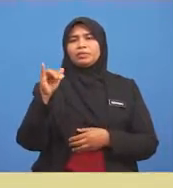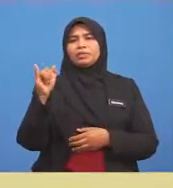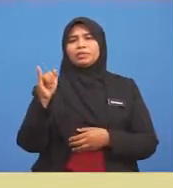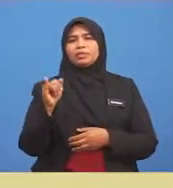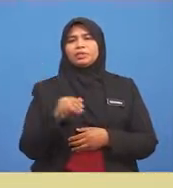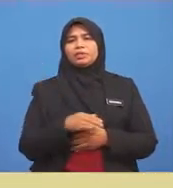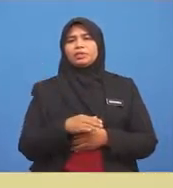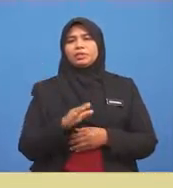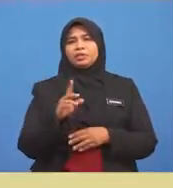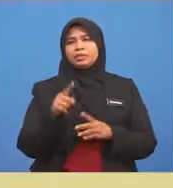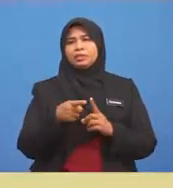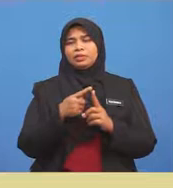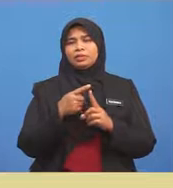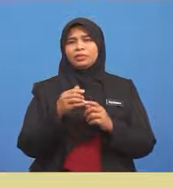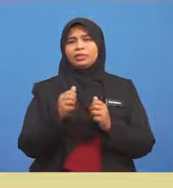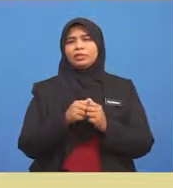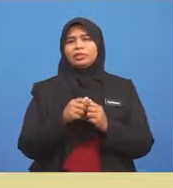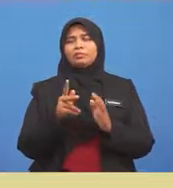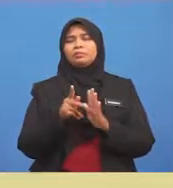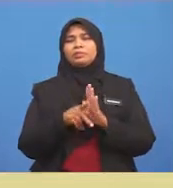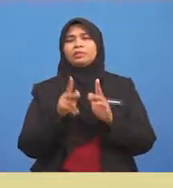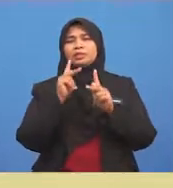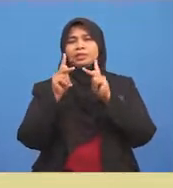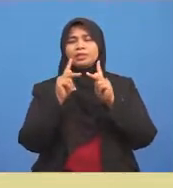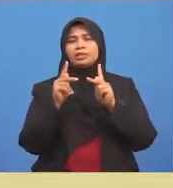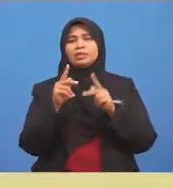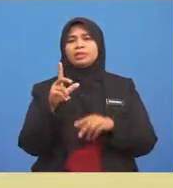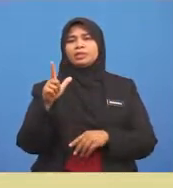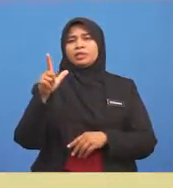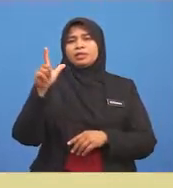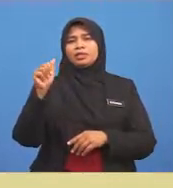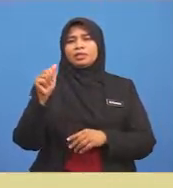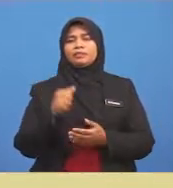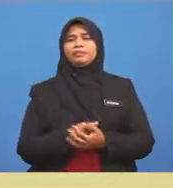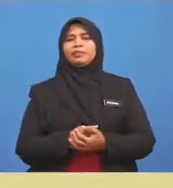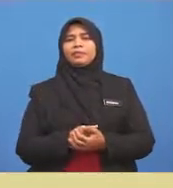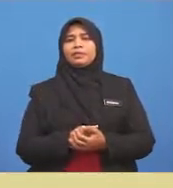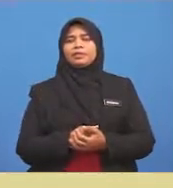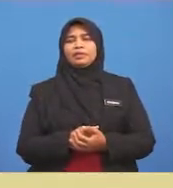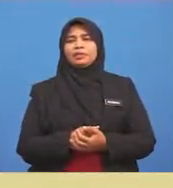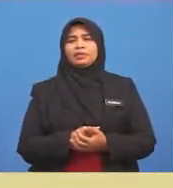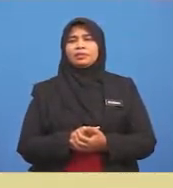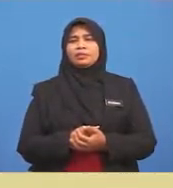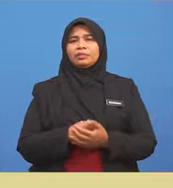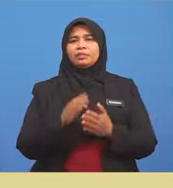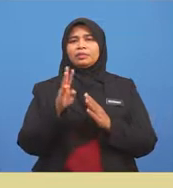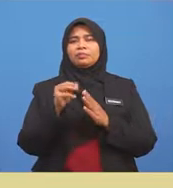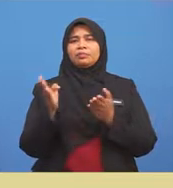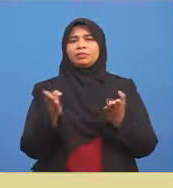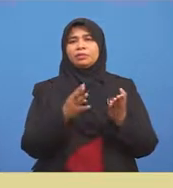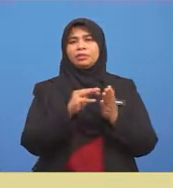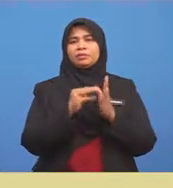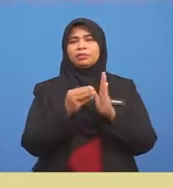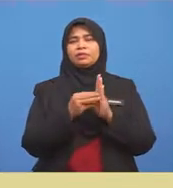la an-nahiyah. Setiap fi'il mudhari' yang dimulakan dengan la an-nahiyah